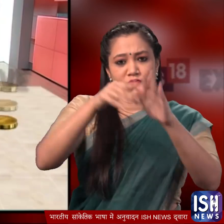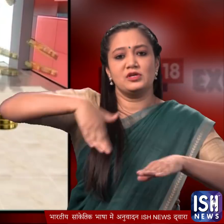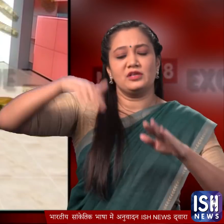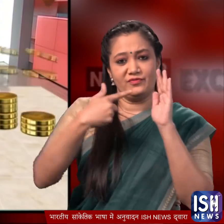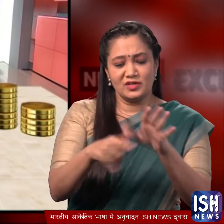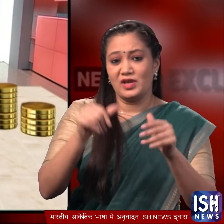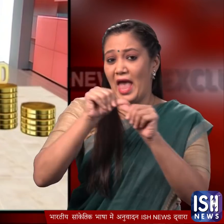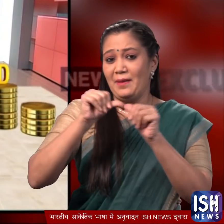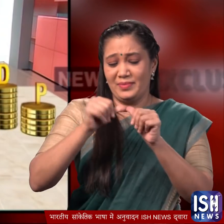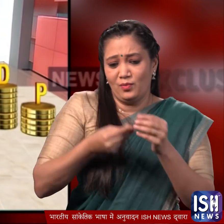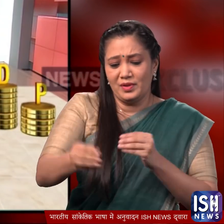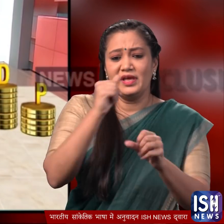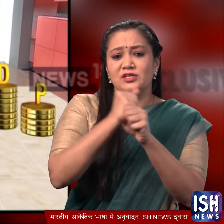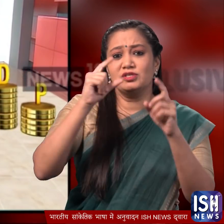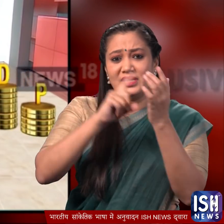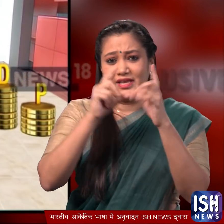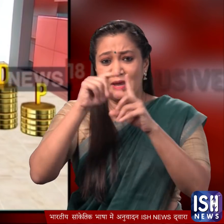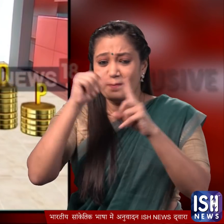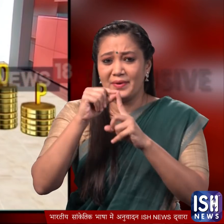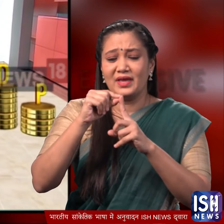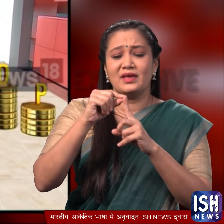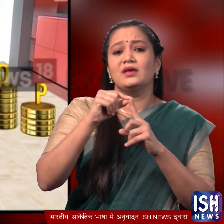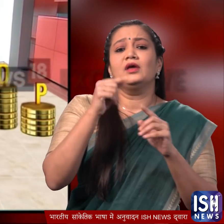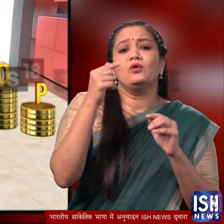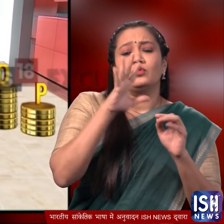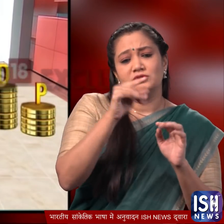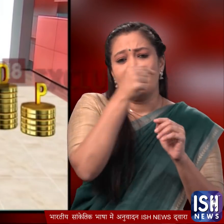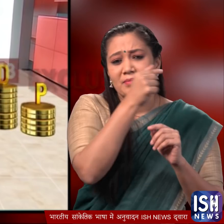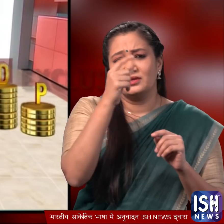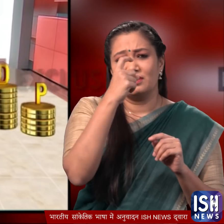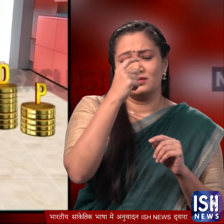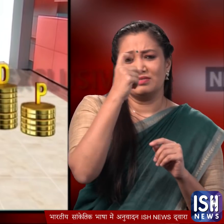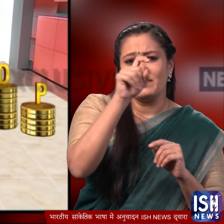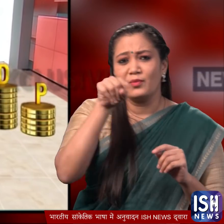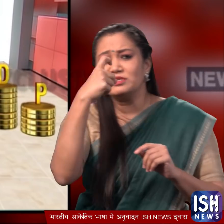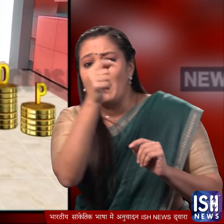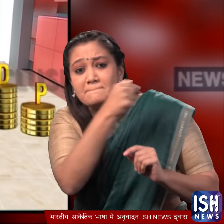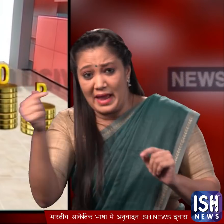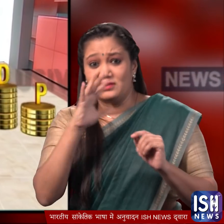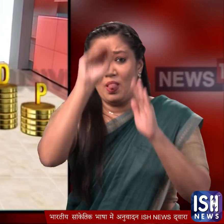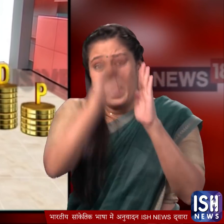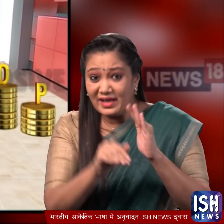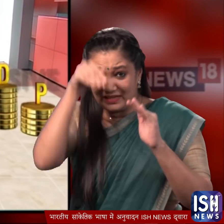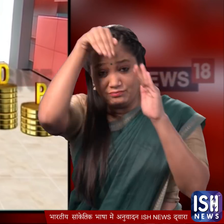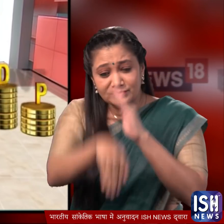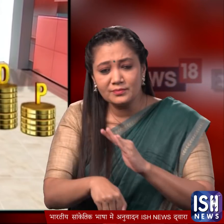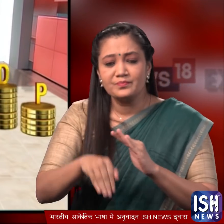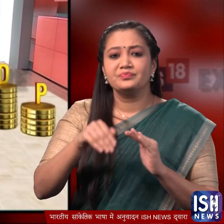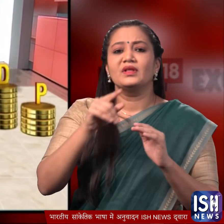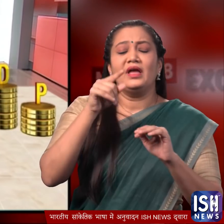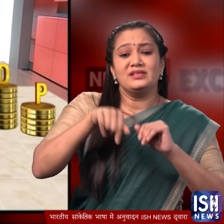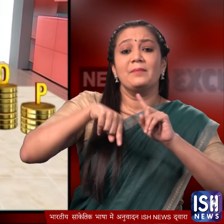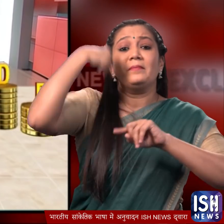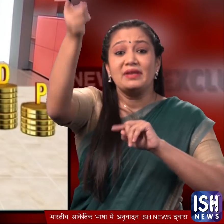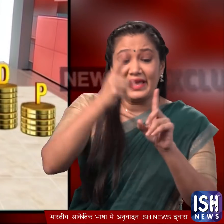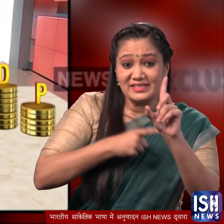में खत्म होने वाले कारोबारी साल में जीडीपी के 7.7% कम होने का दावा किया गया। जबकि इकोनॉमिक सर्वे